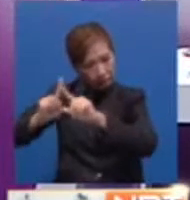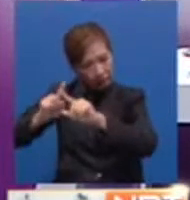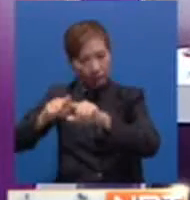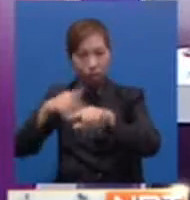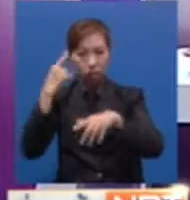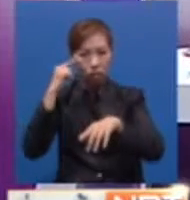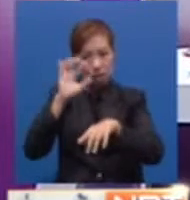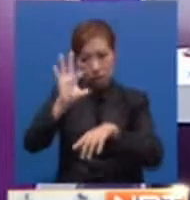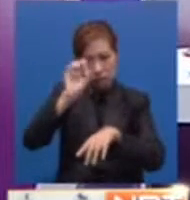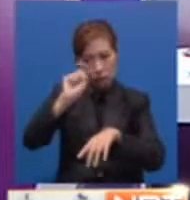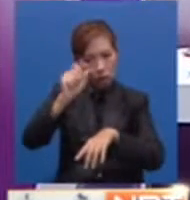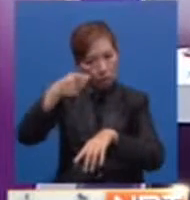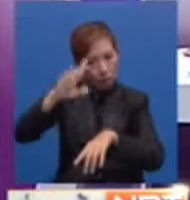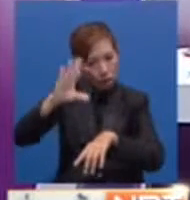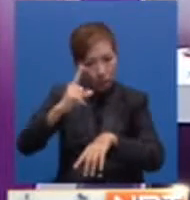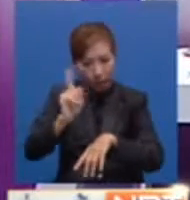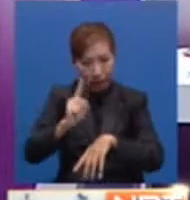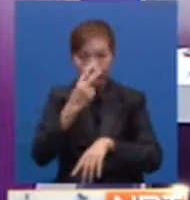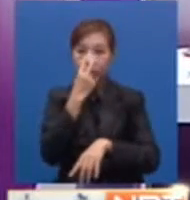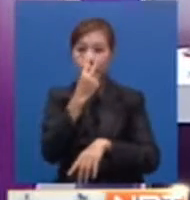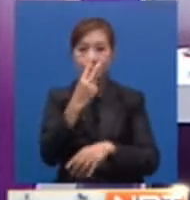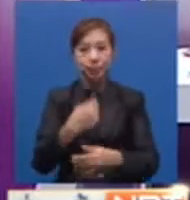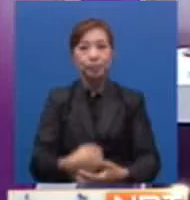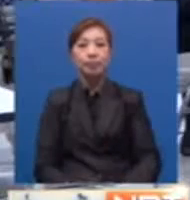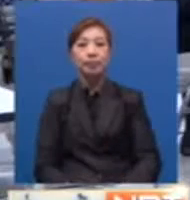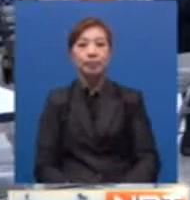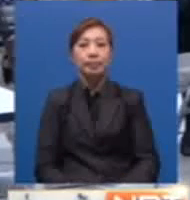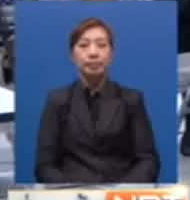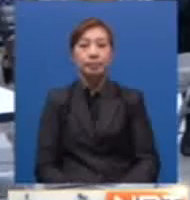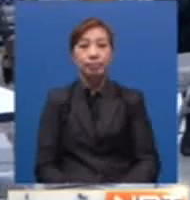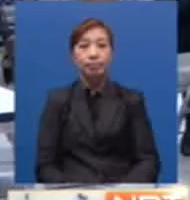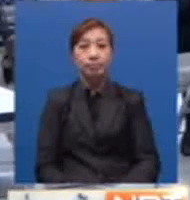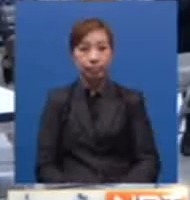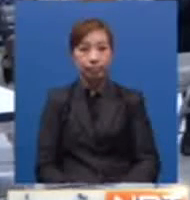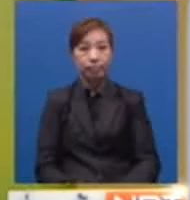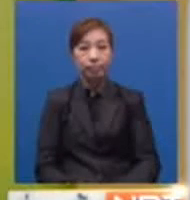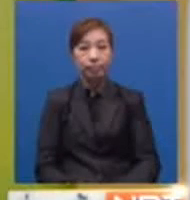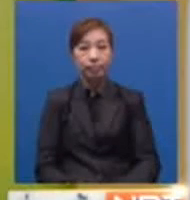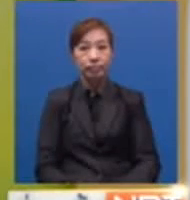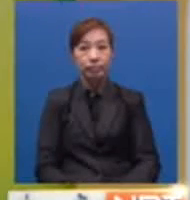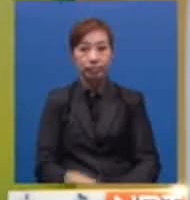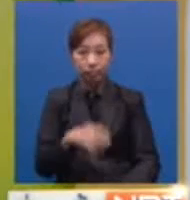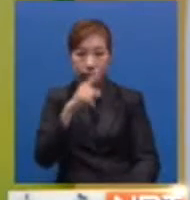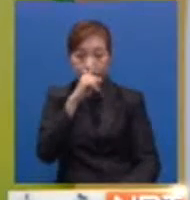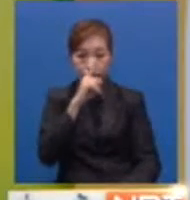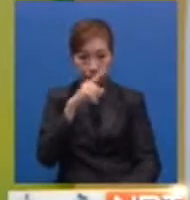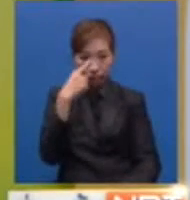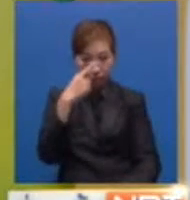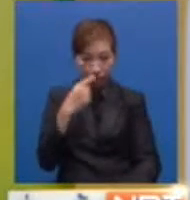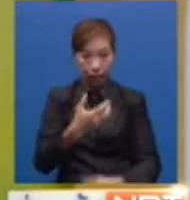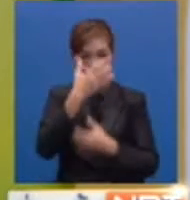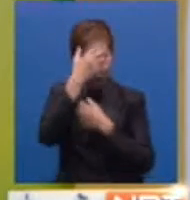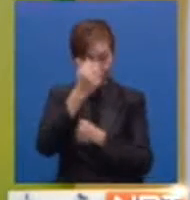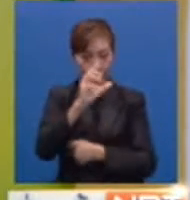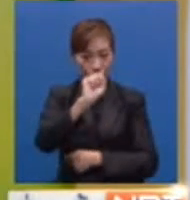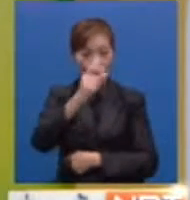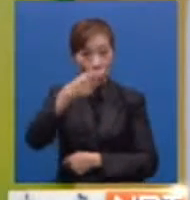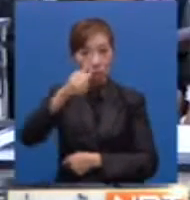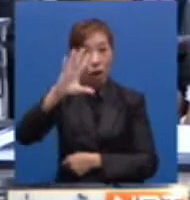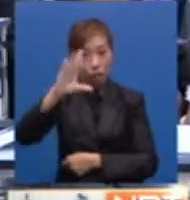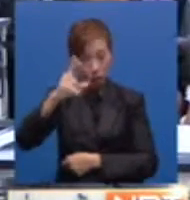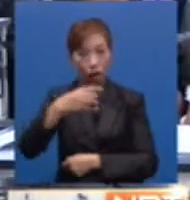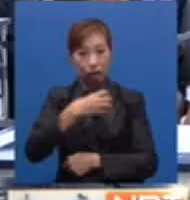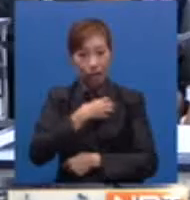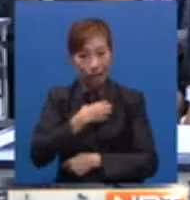สมาชิกสปชกันจากรายงานชิ้นนี้ค่ะทันทีที่ผู้สมัครเข้ารับการสรรหาเป็นสมาชิกสภาปฏิรูปแห่ง